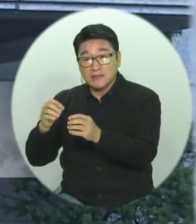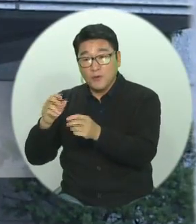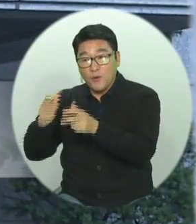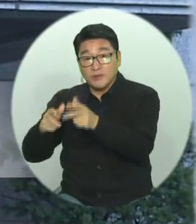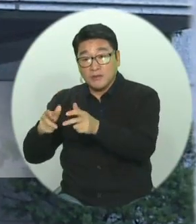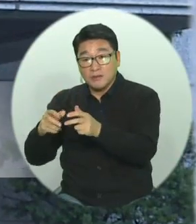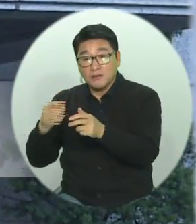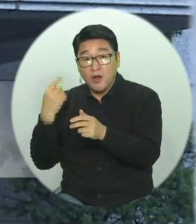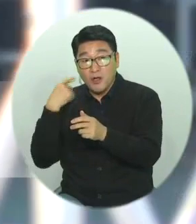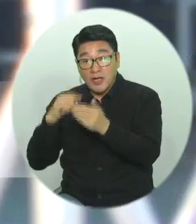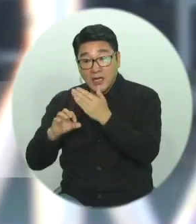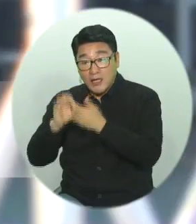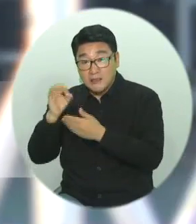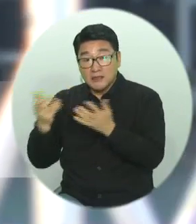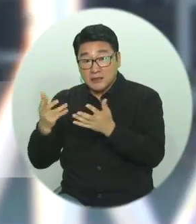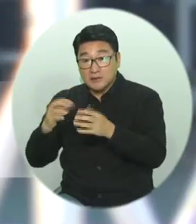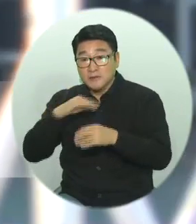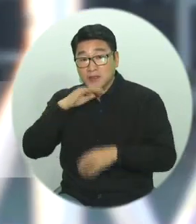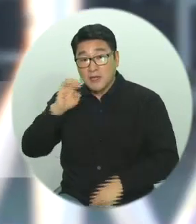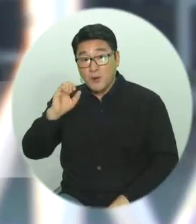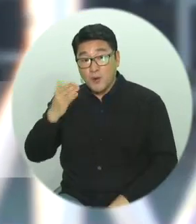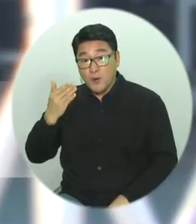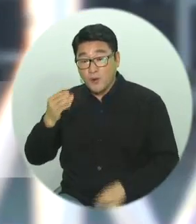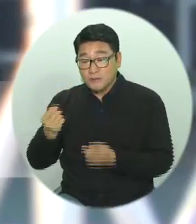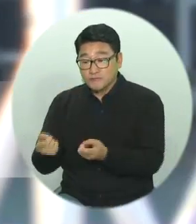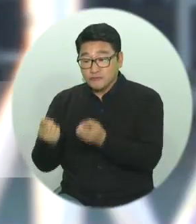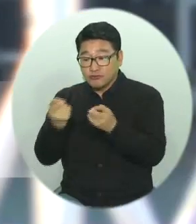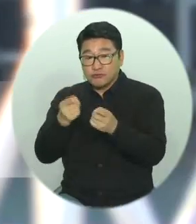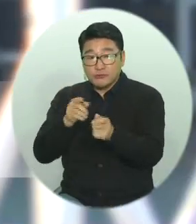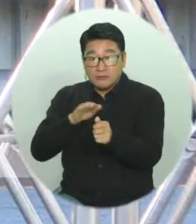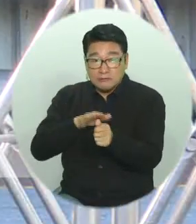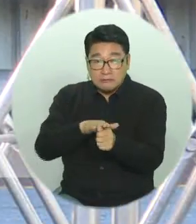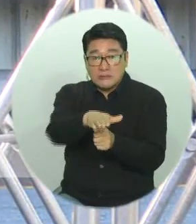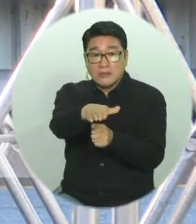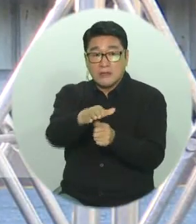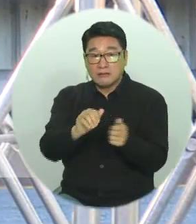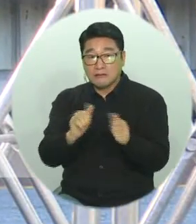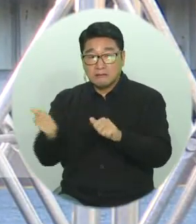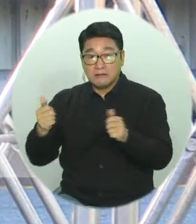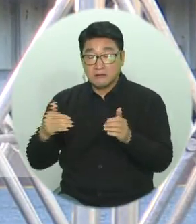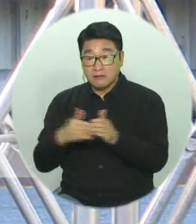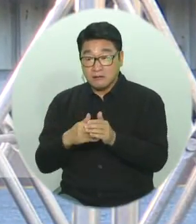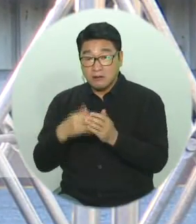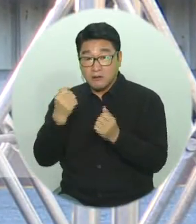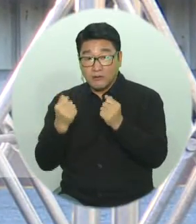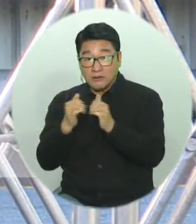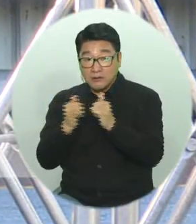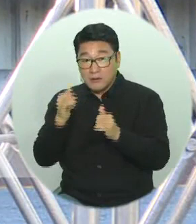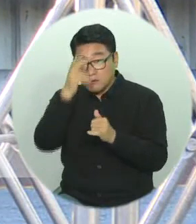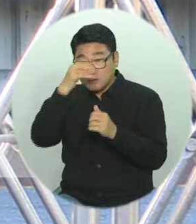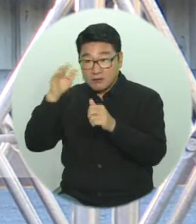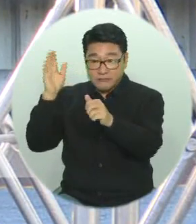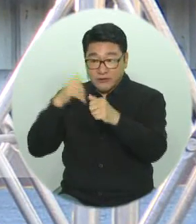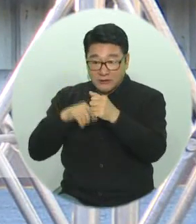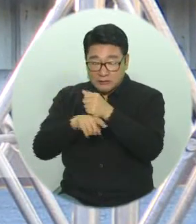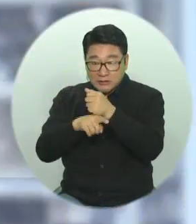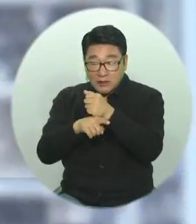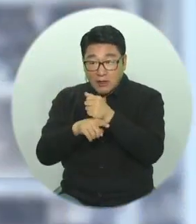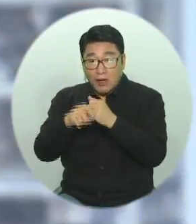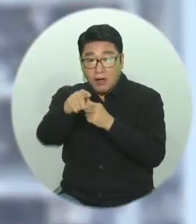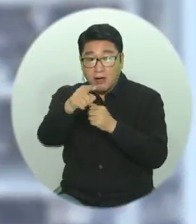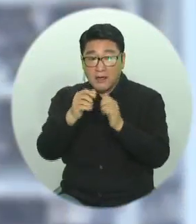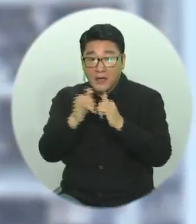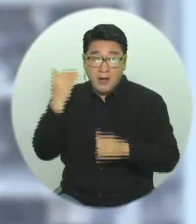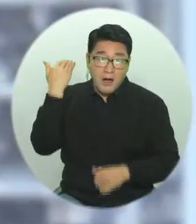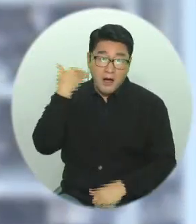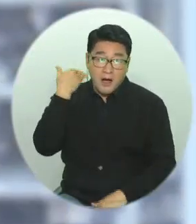이곳에서 일하던 노동자 49살 리모 씨가 지게차에 깔려 숨졌습니다 지계차 운전자는 경찰 조사에서 앞에 사람이